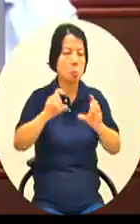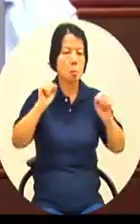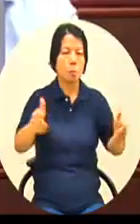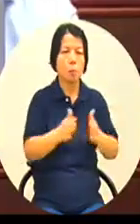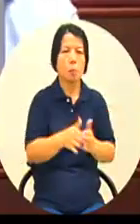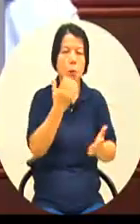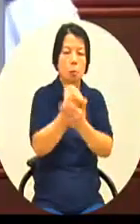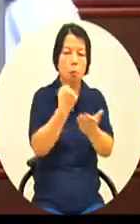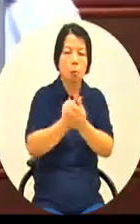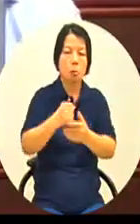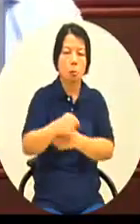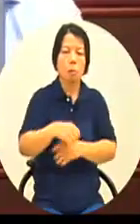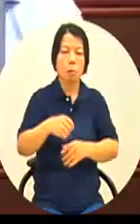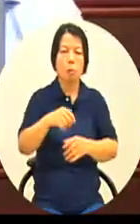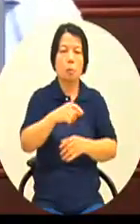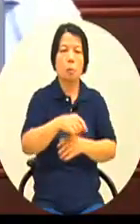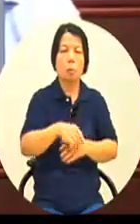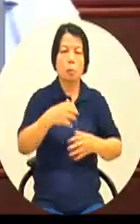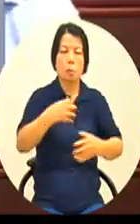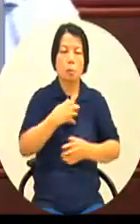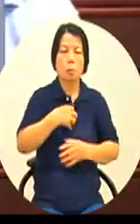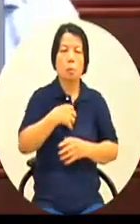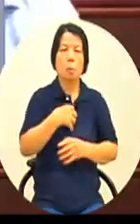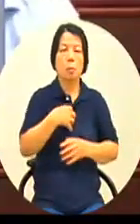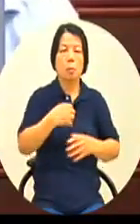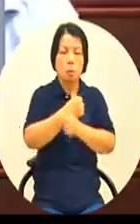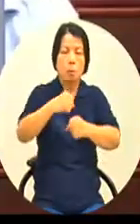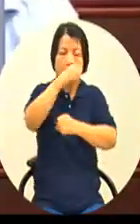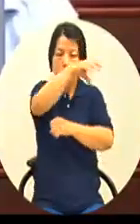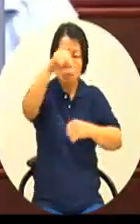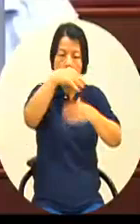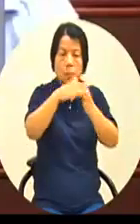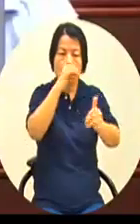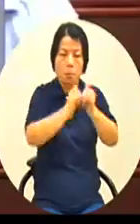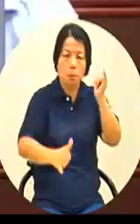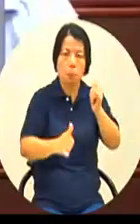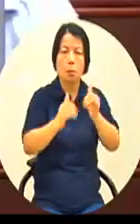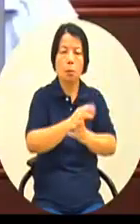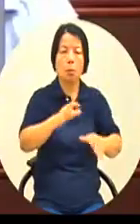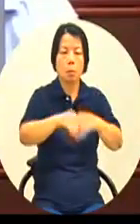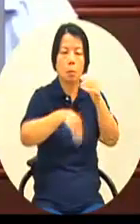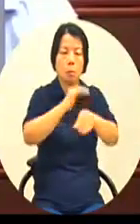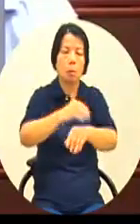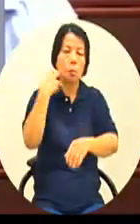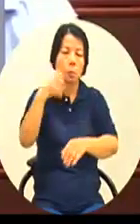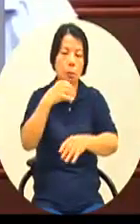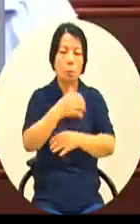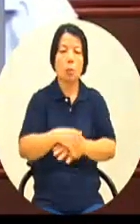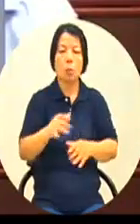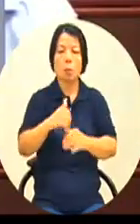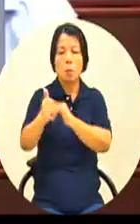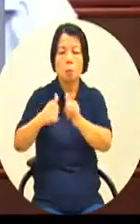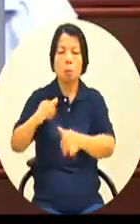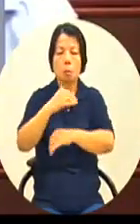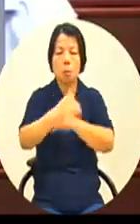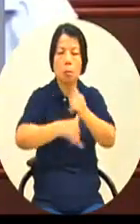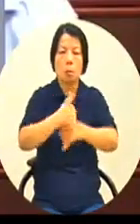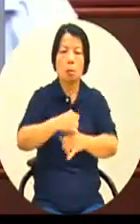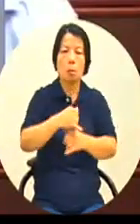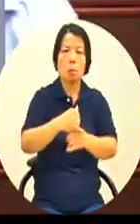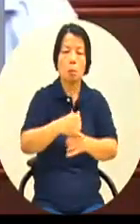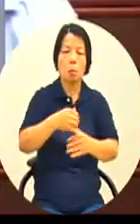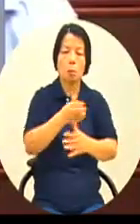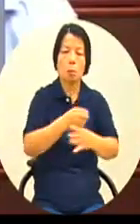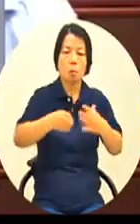马星什么样的一个成果？希望能够透过社区改善、生活环境品质的提升，跟人民的幸福感